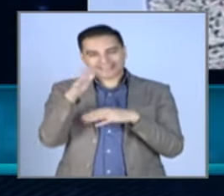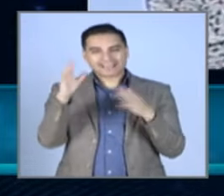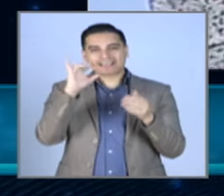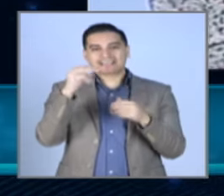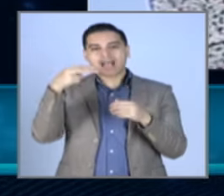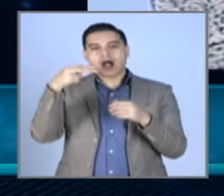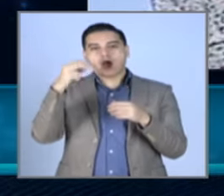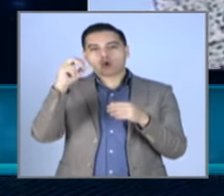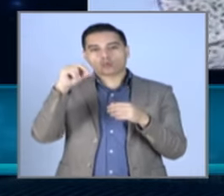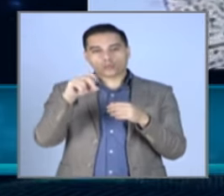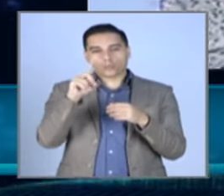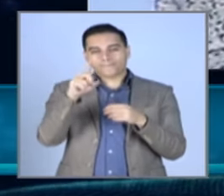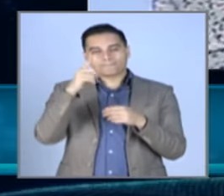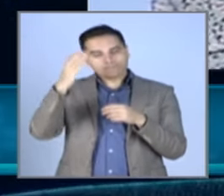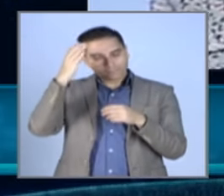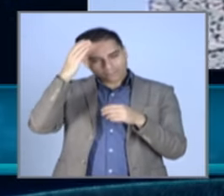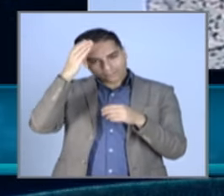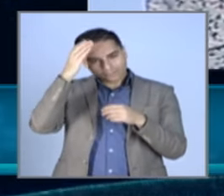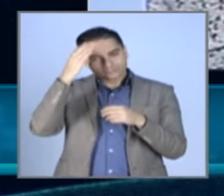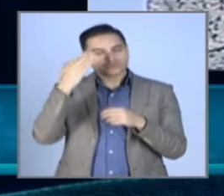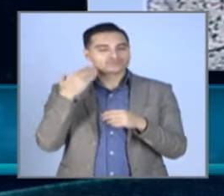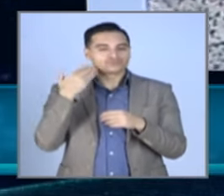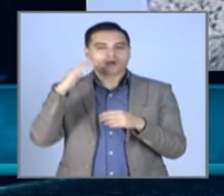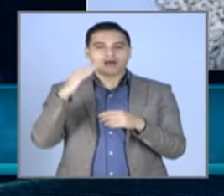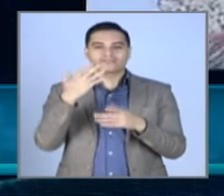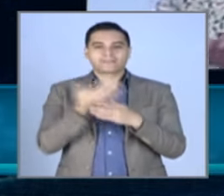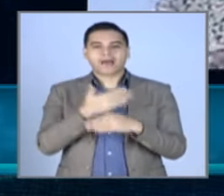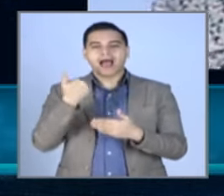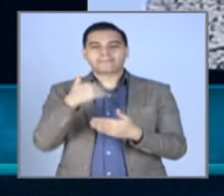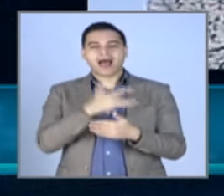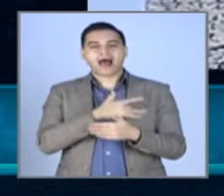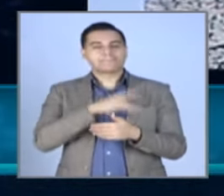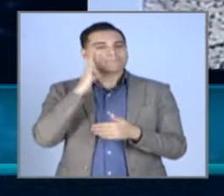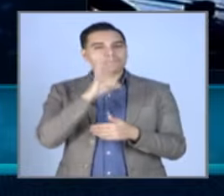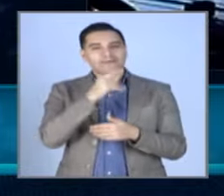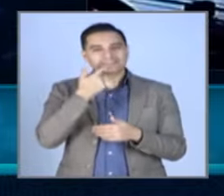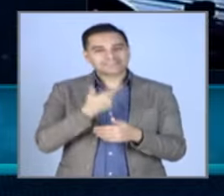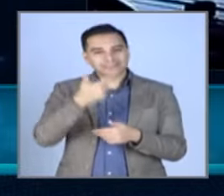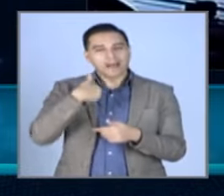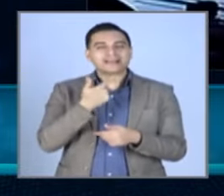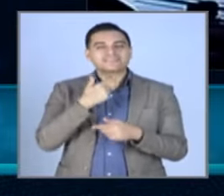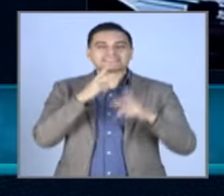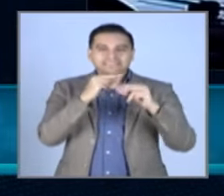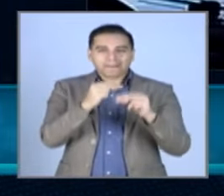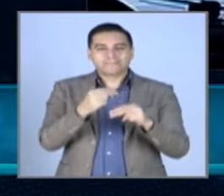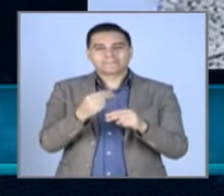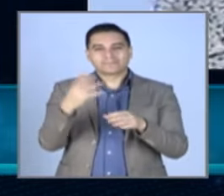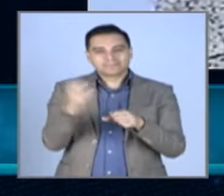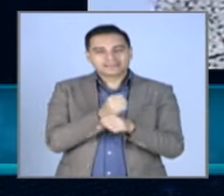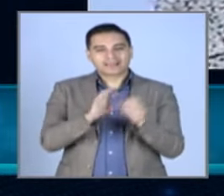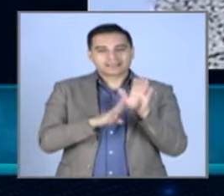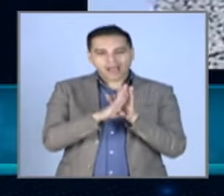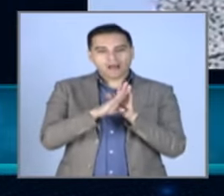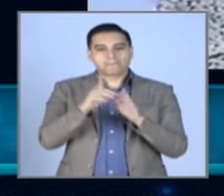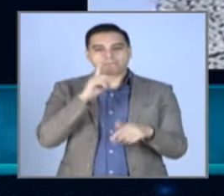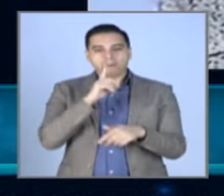لينا كلنا وكل يتمنى يبقى زيه، وانا اتمنى ان اكون زي دكتور مجدي يعقوب في احقق نفس اللي حققه. وبرده بابا كان